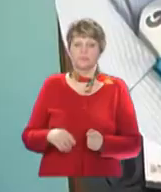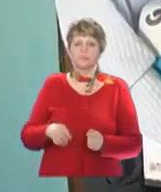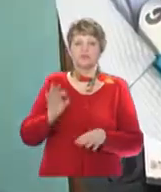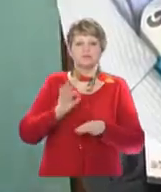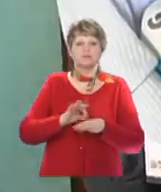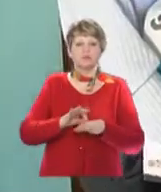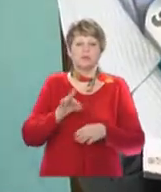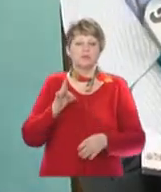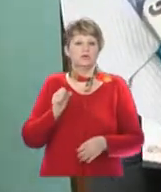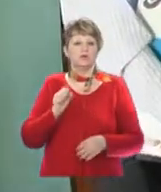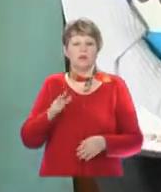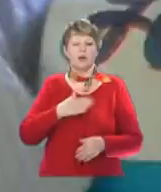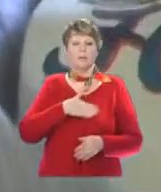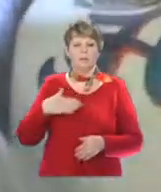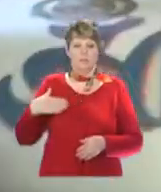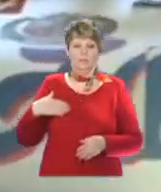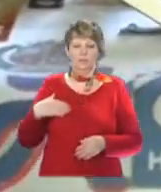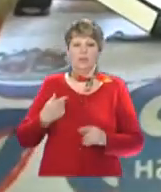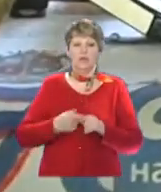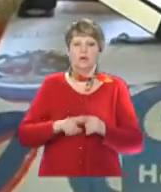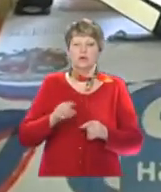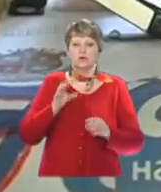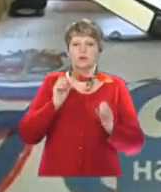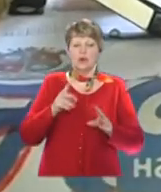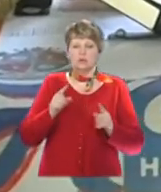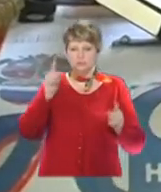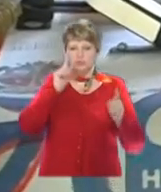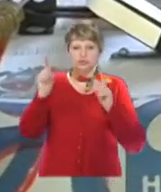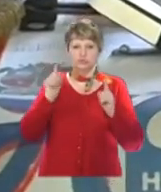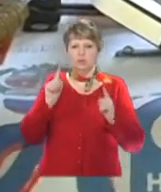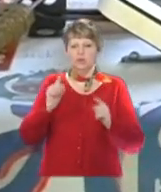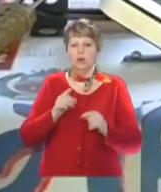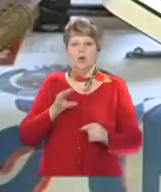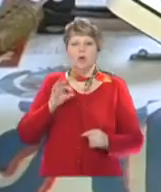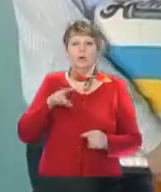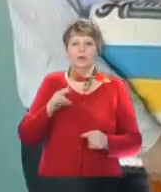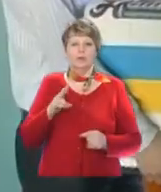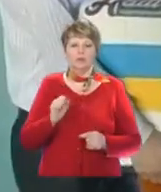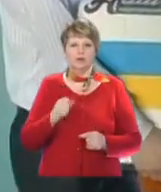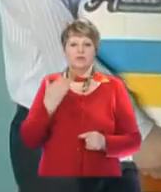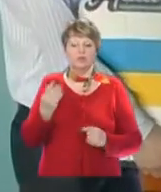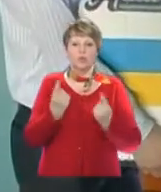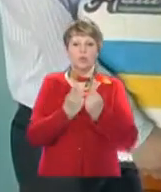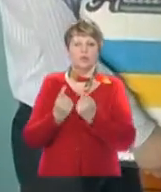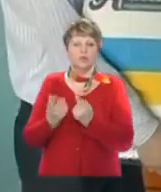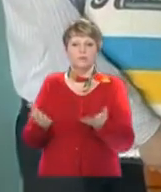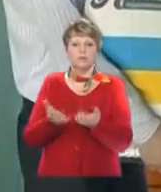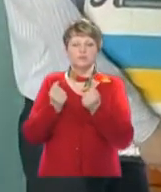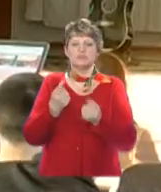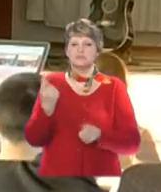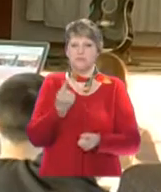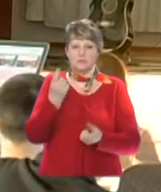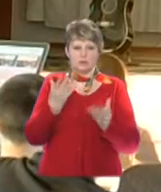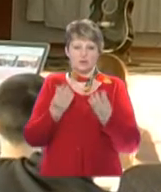Діагноз жінки – рак молочної залози. Пролунав, як грім серед ясного неба. Олену Меньших її колеги підтримують з першого